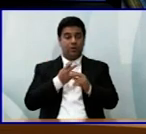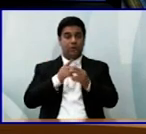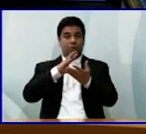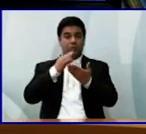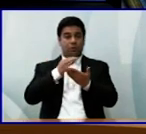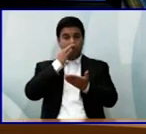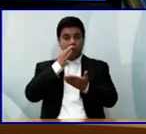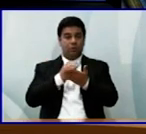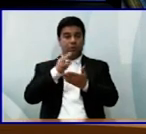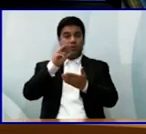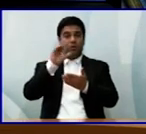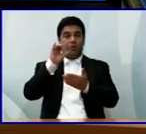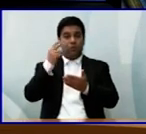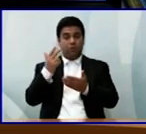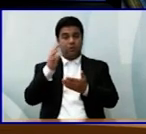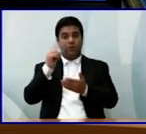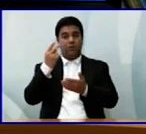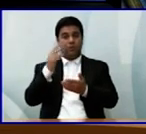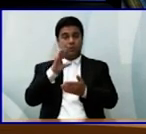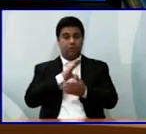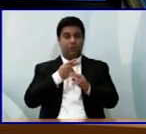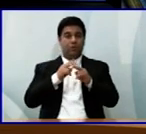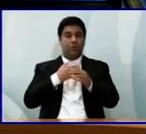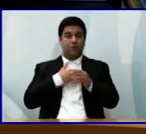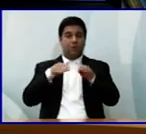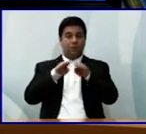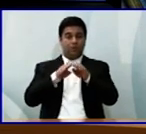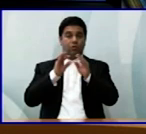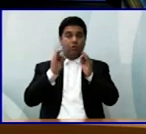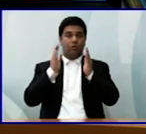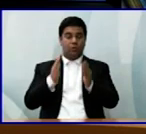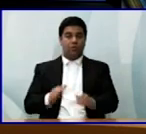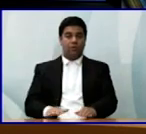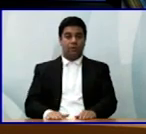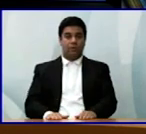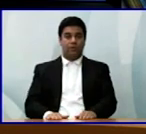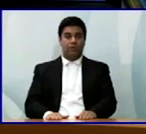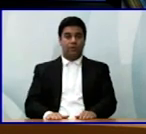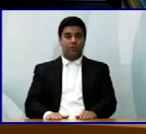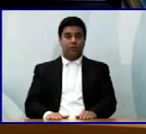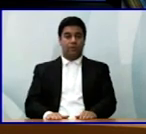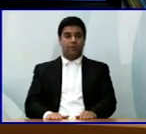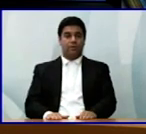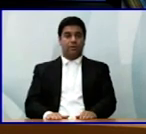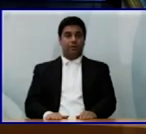ham 1/3, ham 2 bo'lganda bizning tenglik to'g'ri bo'lar ekan.